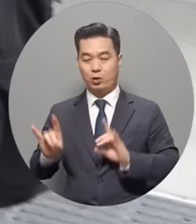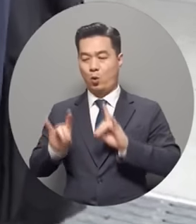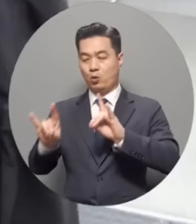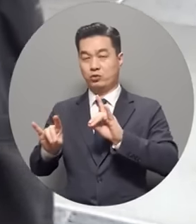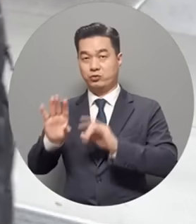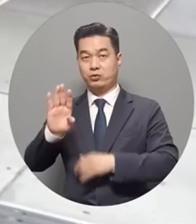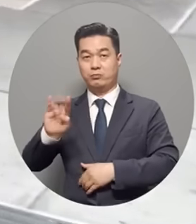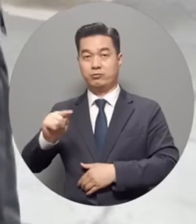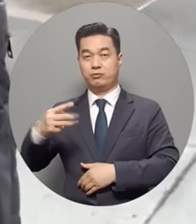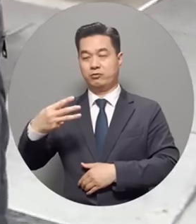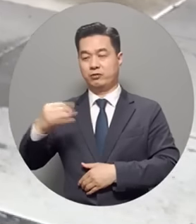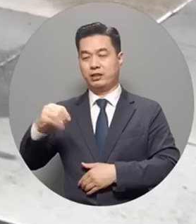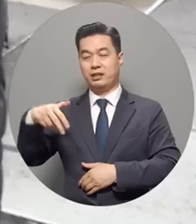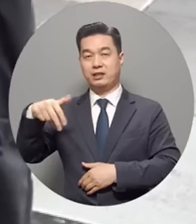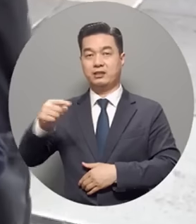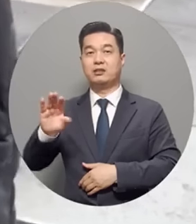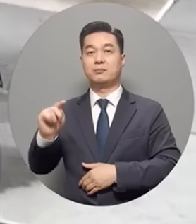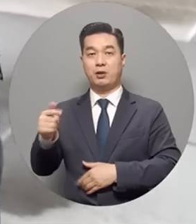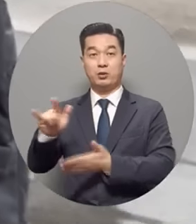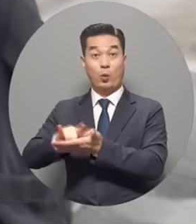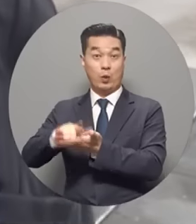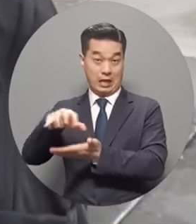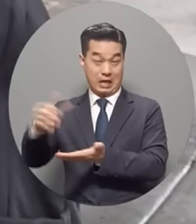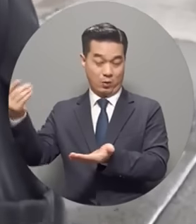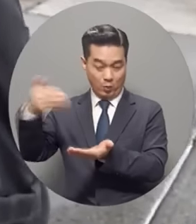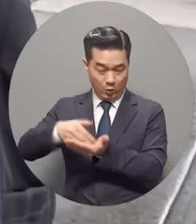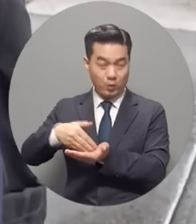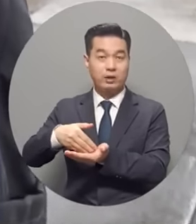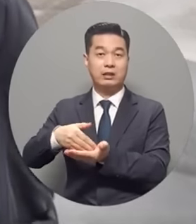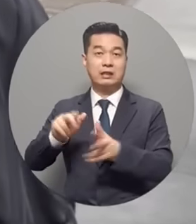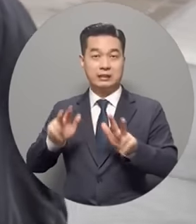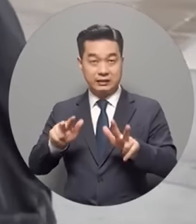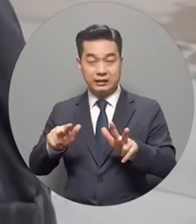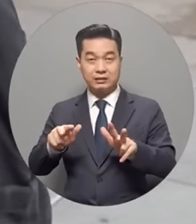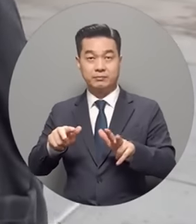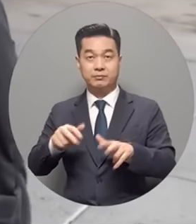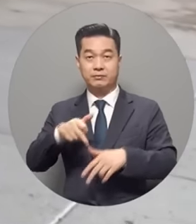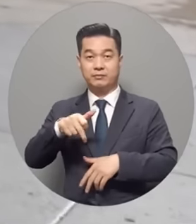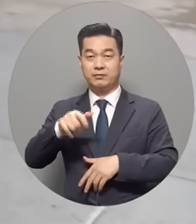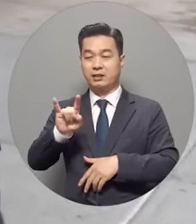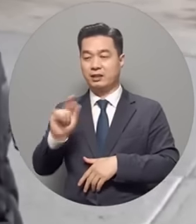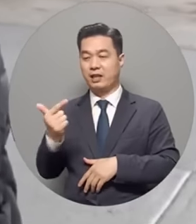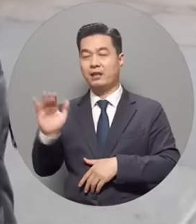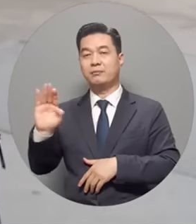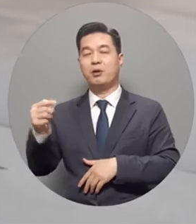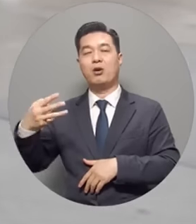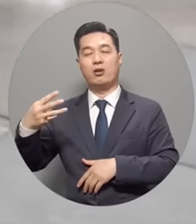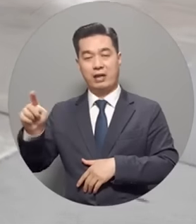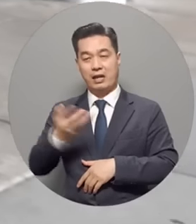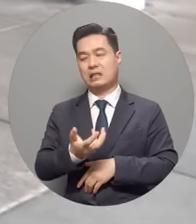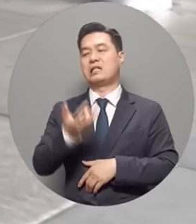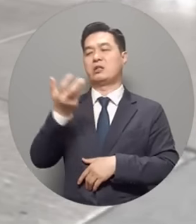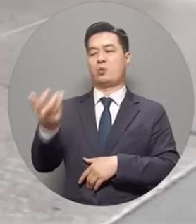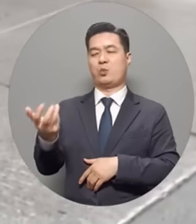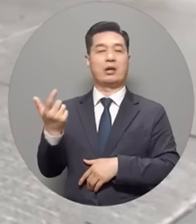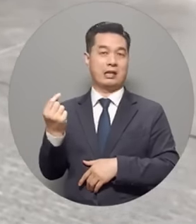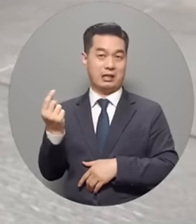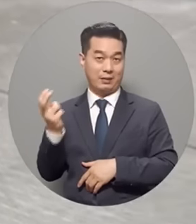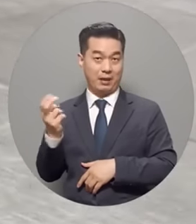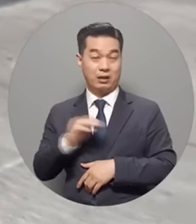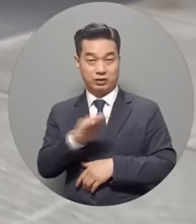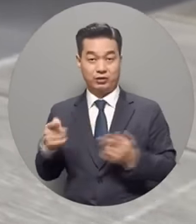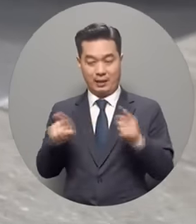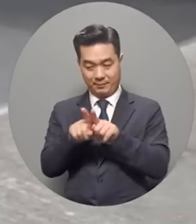공항에 도착했습니다. 이종섭 전 장관은 현재 브리즈번 공항에서 캔버라로 비행기를 타고 이동할 것으로 예상되는데요. 저희도 같이